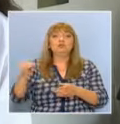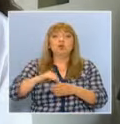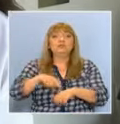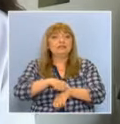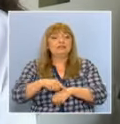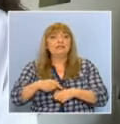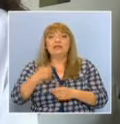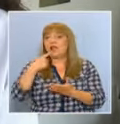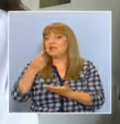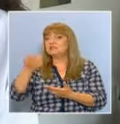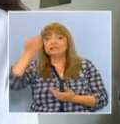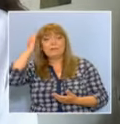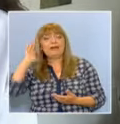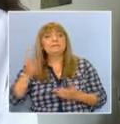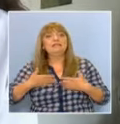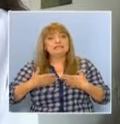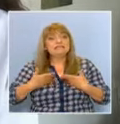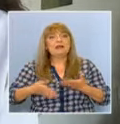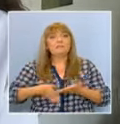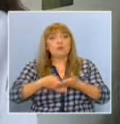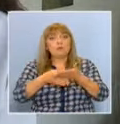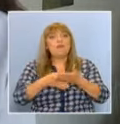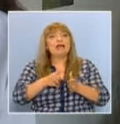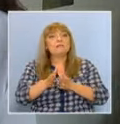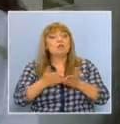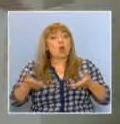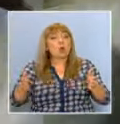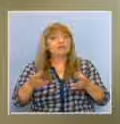мамо, искам да помагам на хората, искам да им дарявам добро.